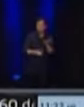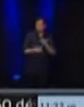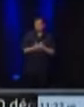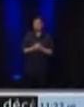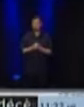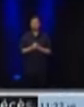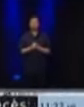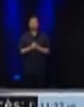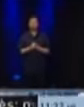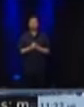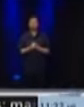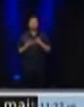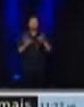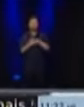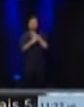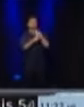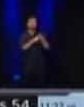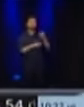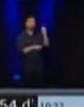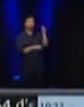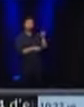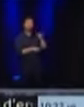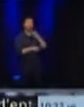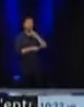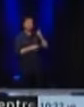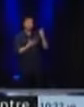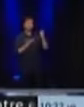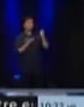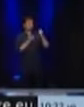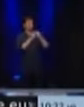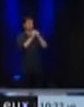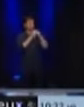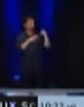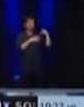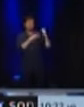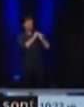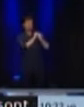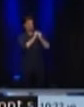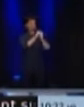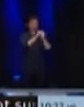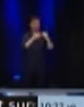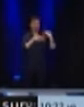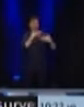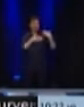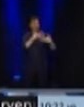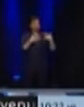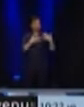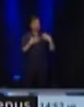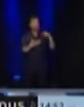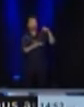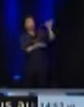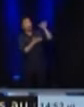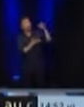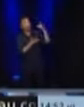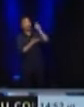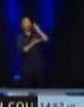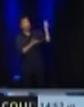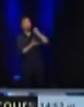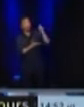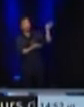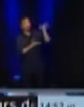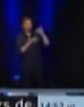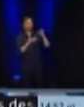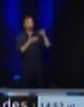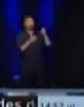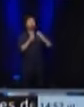a eu pas mal de changements dans les dernières semaines. Vous avez vu ce qu'on a annoncé, les vaccins supplémentaires de